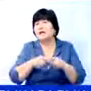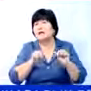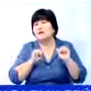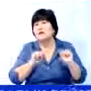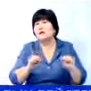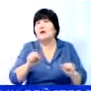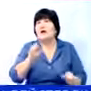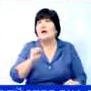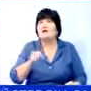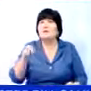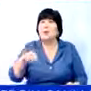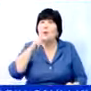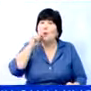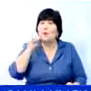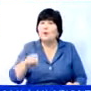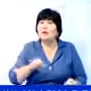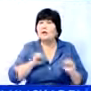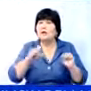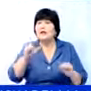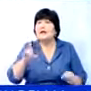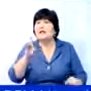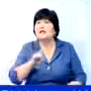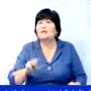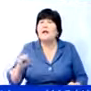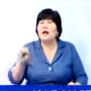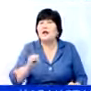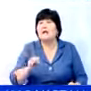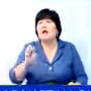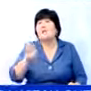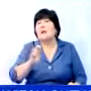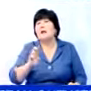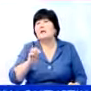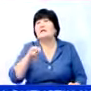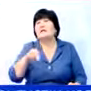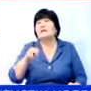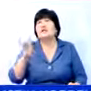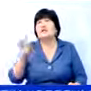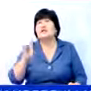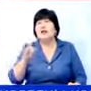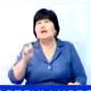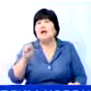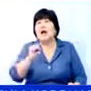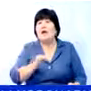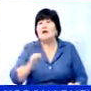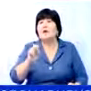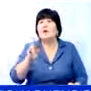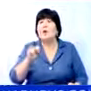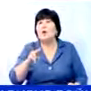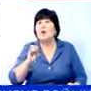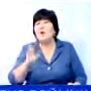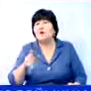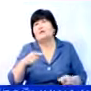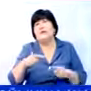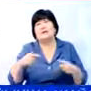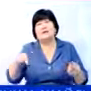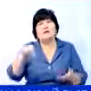Алвин Фортес, украиналық қорғаушы Ризван Аблитаров, мазамбиттік Файфе Режинал және Александр Колев, Мугамед